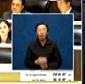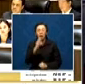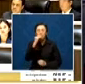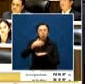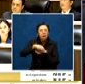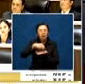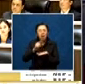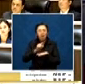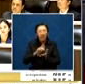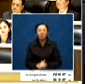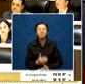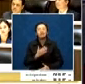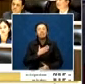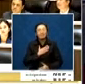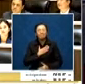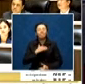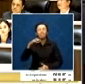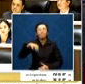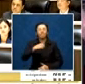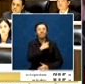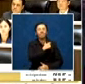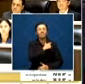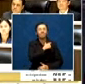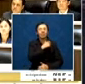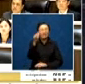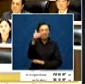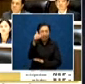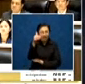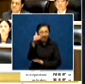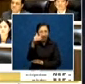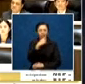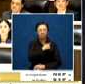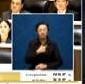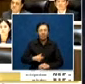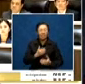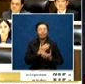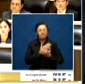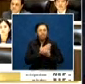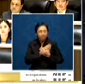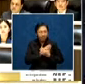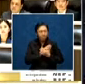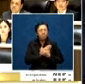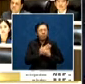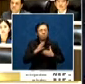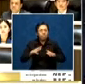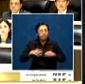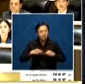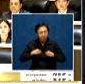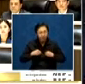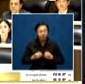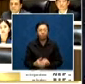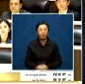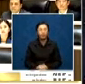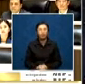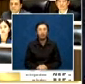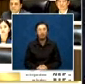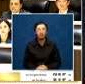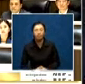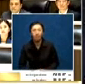ใช่ไหมก็แต่ว่าคุณเจเดตอินสว่างก็ยังยืนยันว่าจะลงมติงดออกเสียงเนี่ยอันนี้